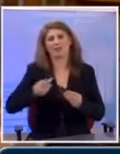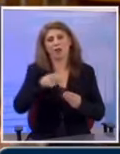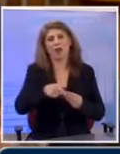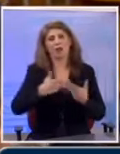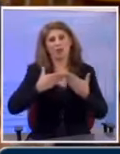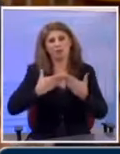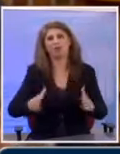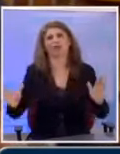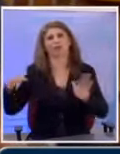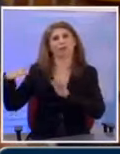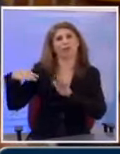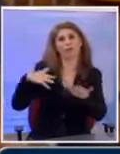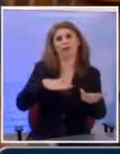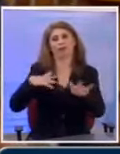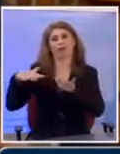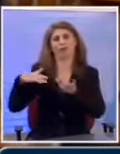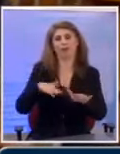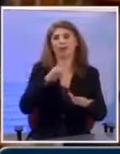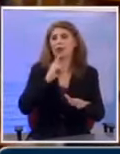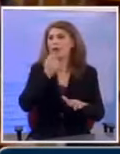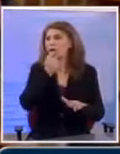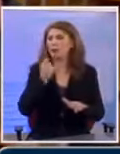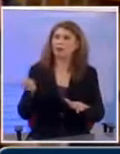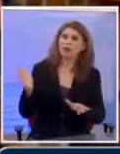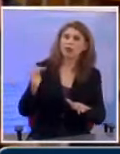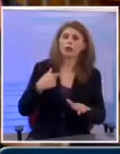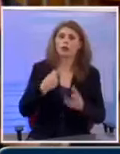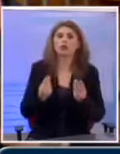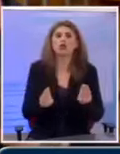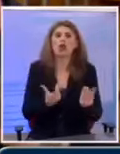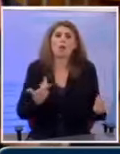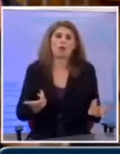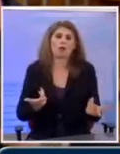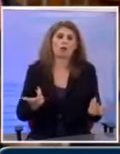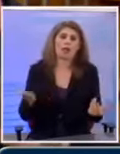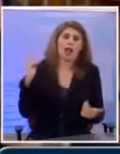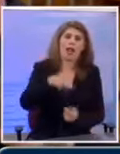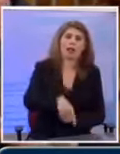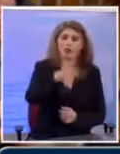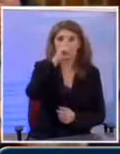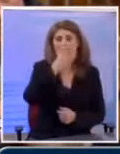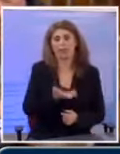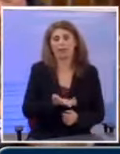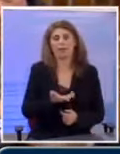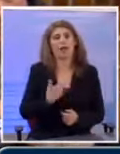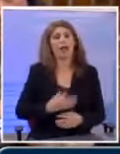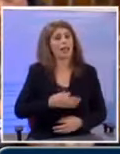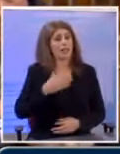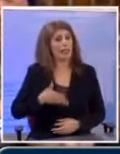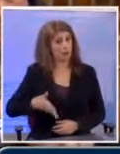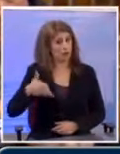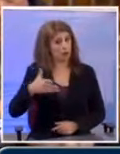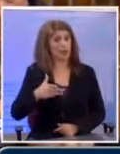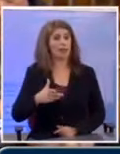που άνοιξε τις ροές και φώναξε τους πρόσφυγες να έρθουν εδώ. Κύριε Μητσοτάκη όμως, πρέπει να καταλάβουμε ότι